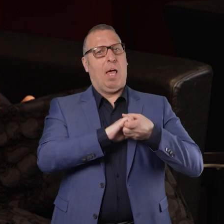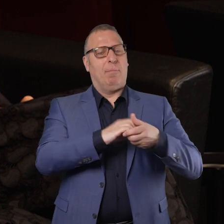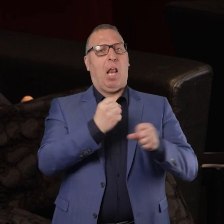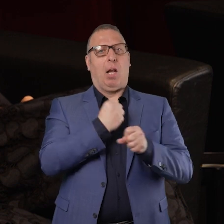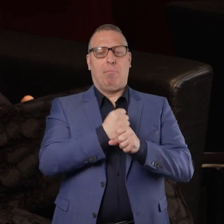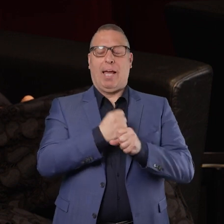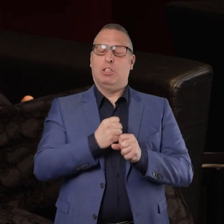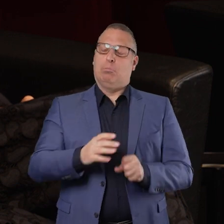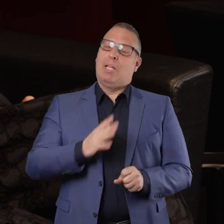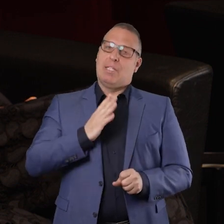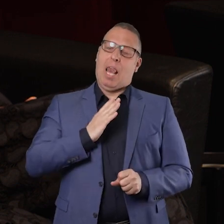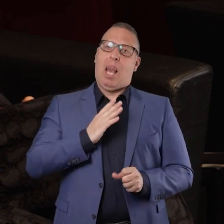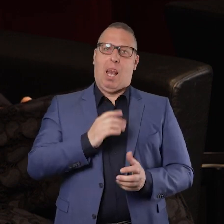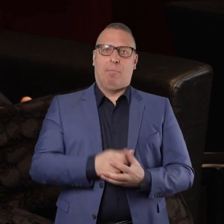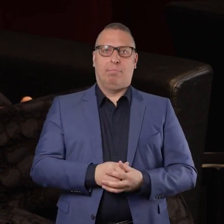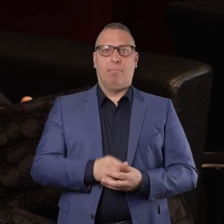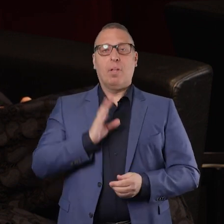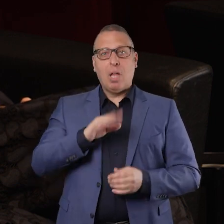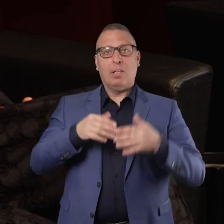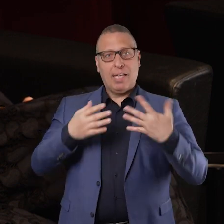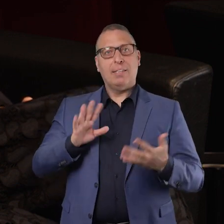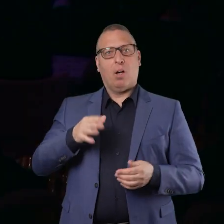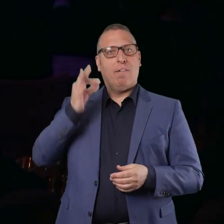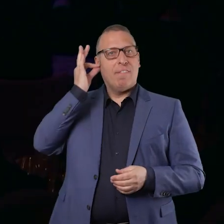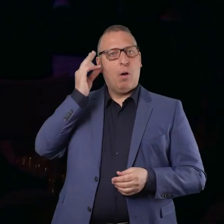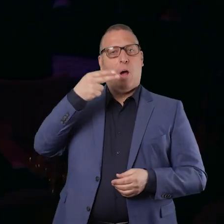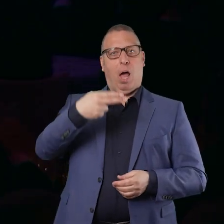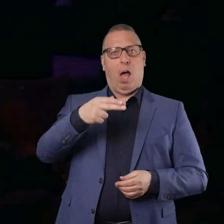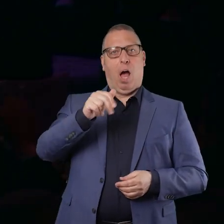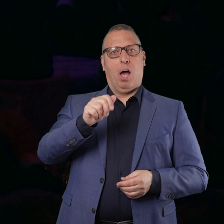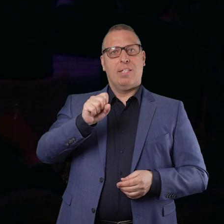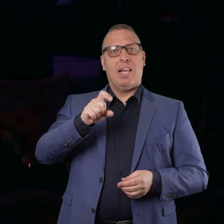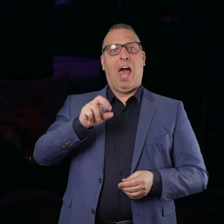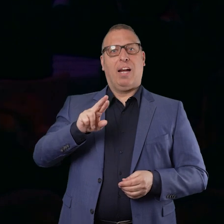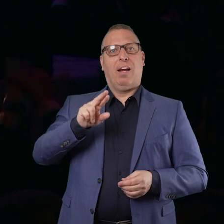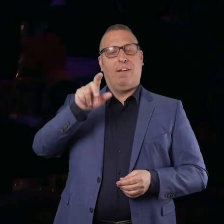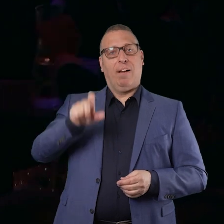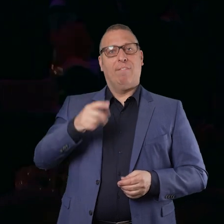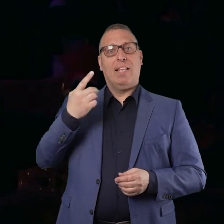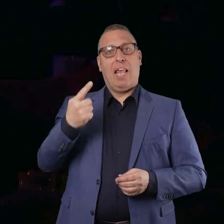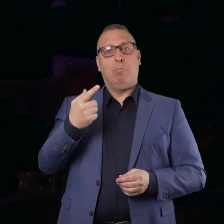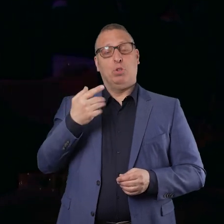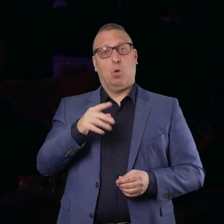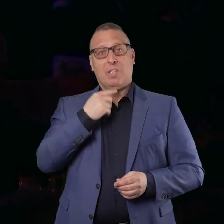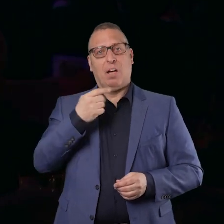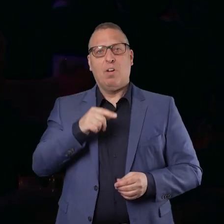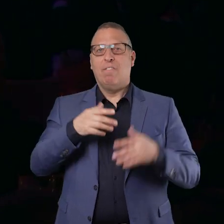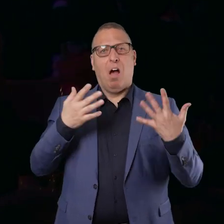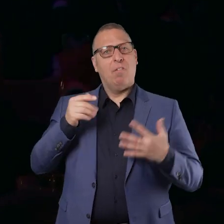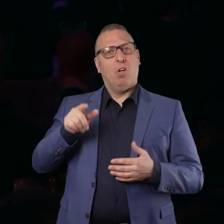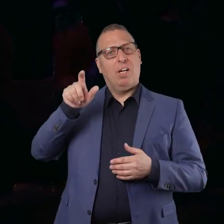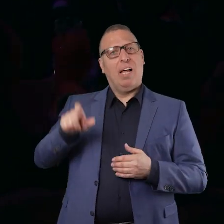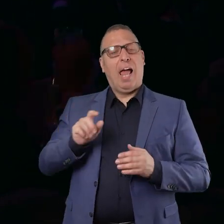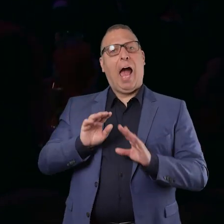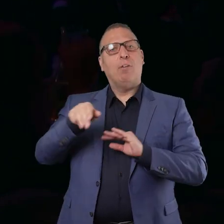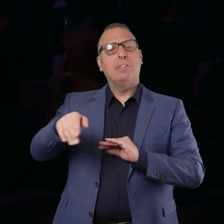auch außerordentlich. Ja, dann gehen wir doch gerade zu der Frau Hassler über, wenn Sie, Herr Parolini, Sie schon lanciert haben. Was